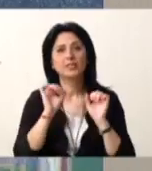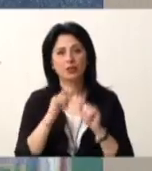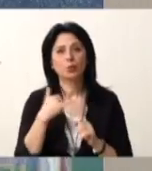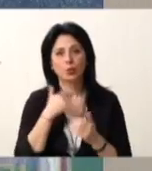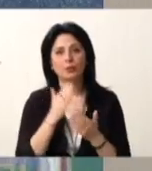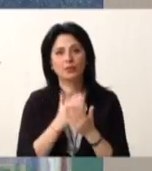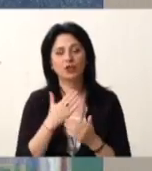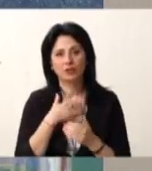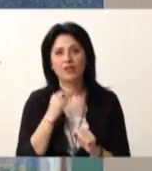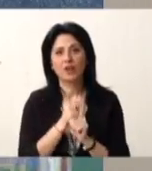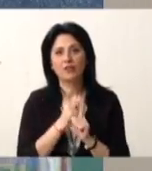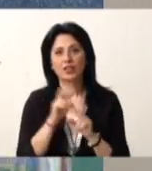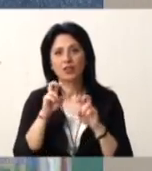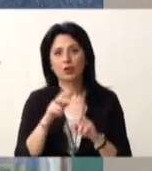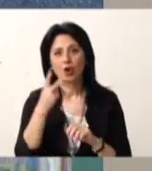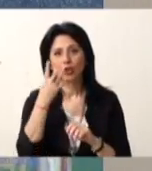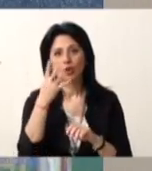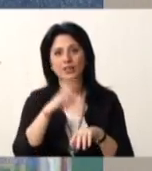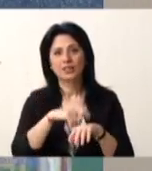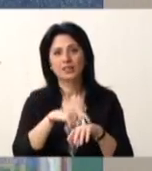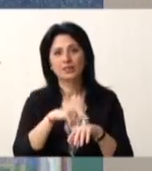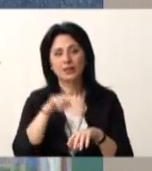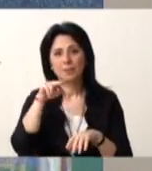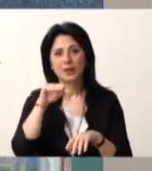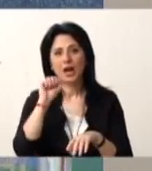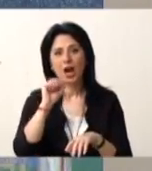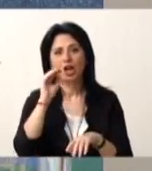საშუალება. ჩვენ ვაკეთებთ ამ კვლევას 24 საათიანი pH